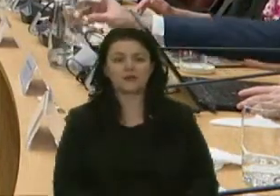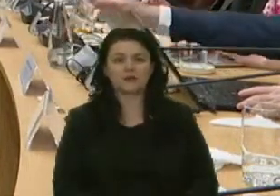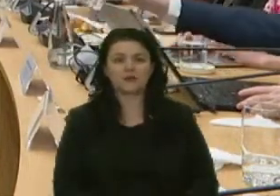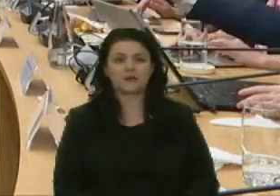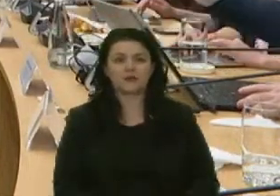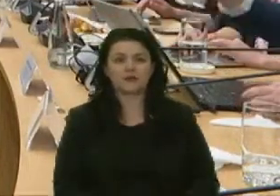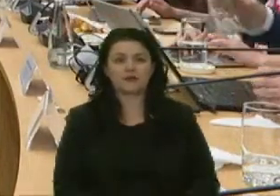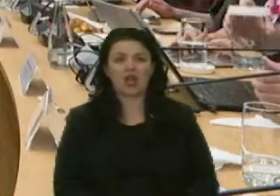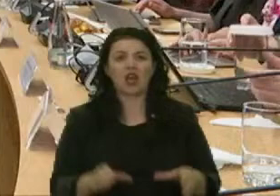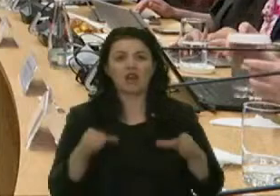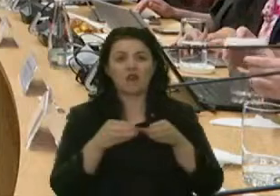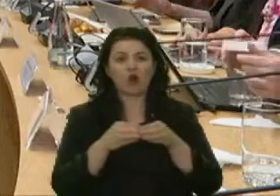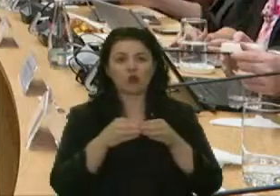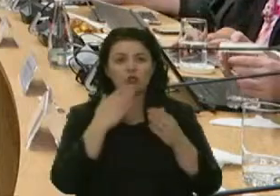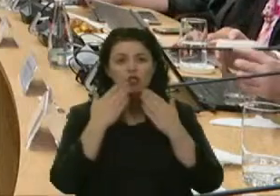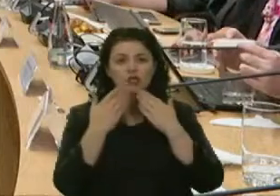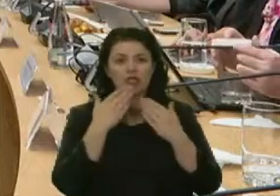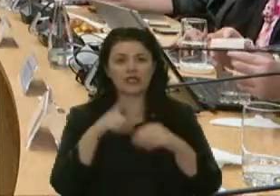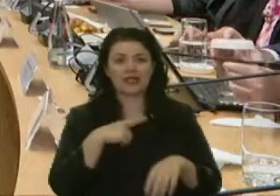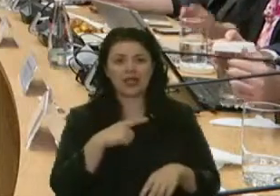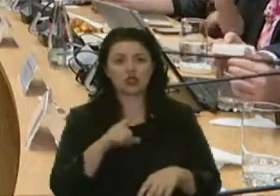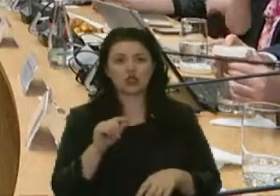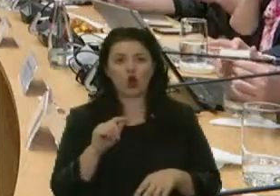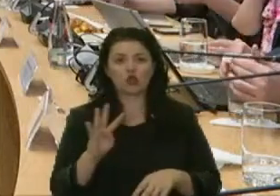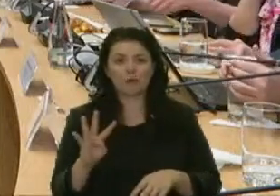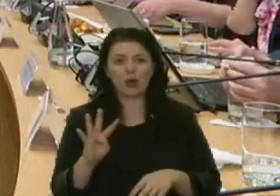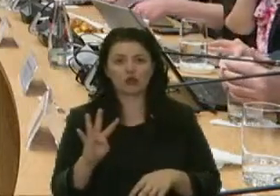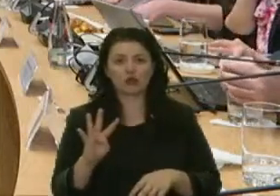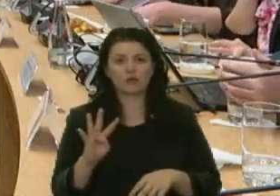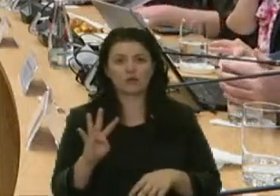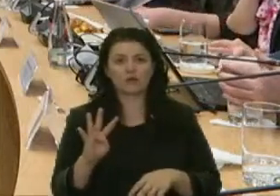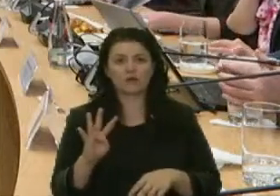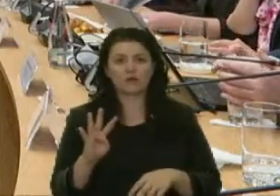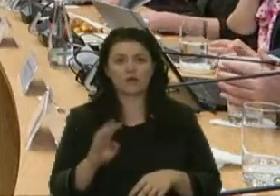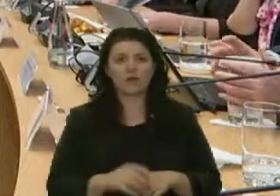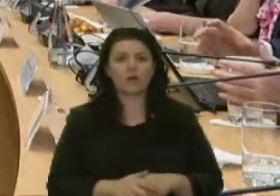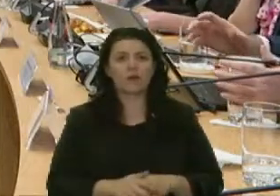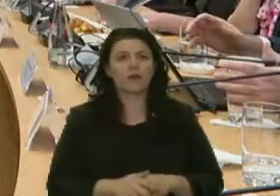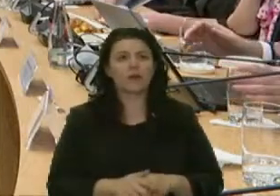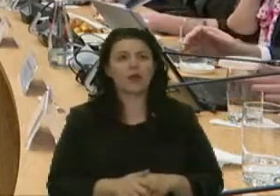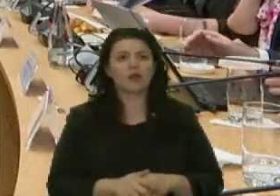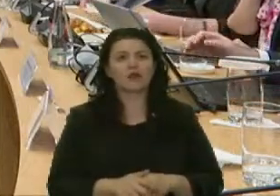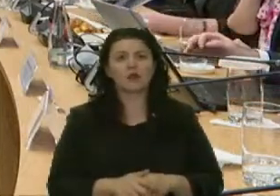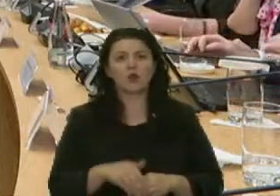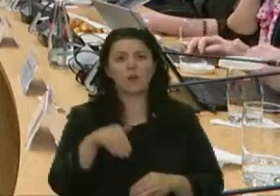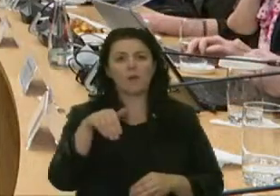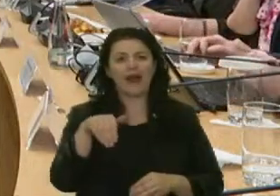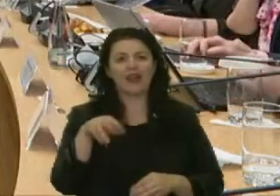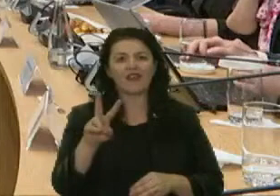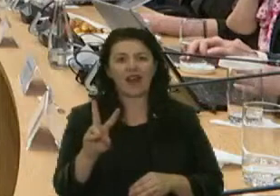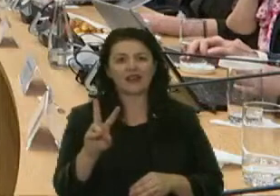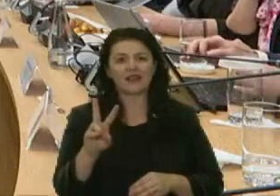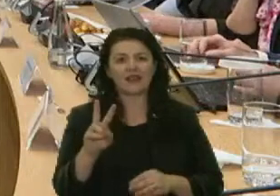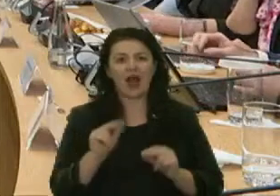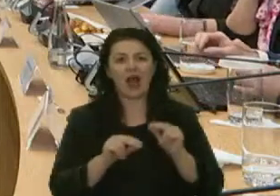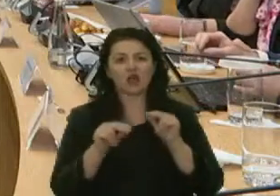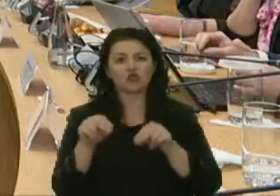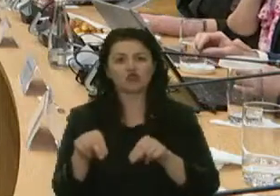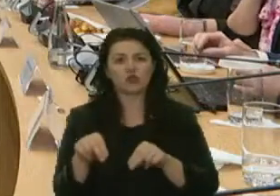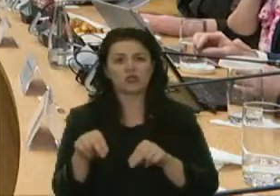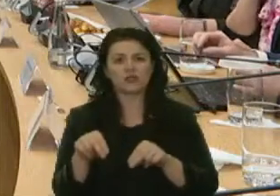mulțumesc vum de ședință este de 24 domnul maer Valentin a